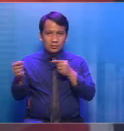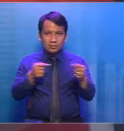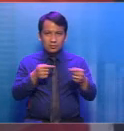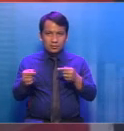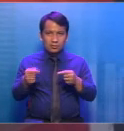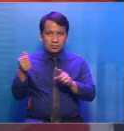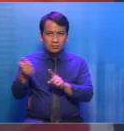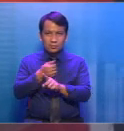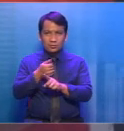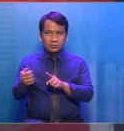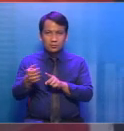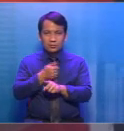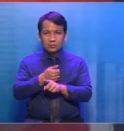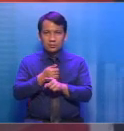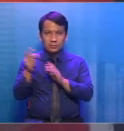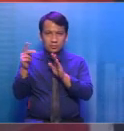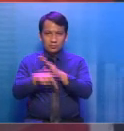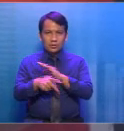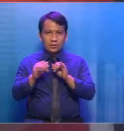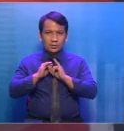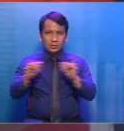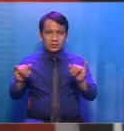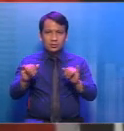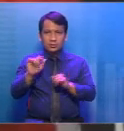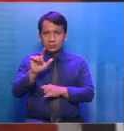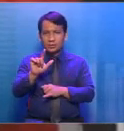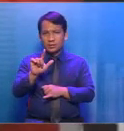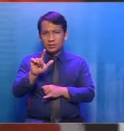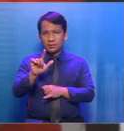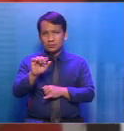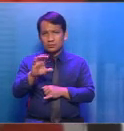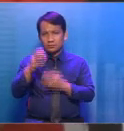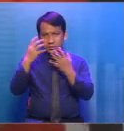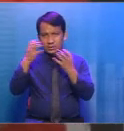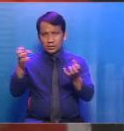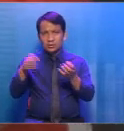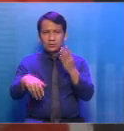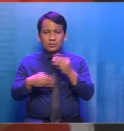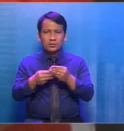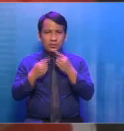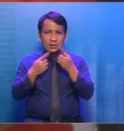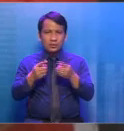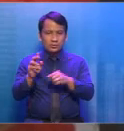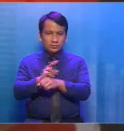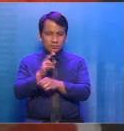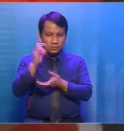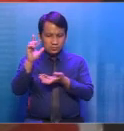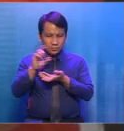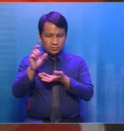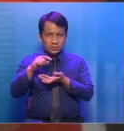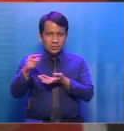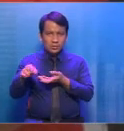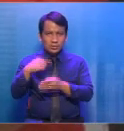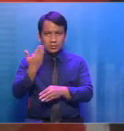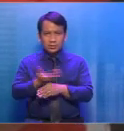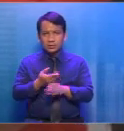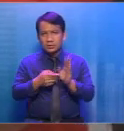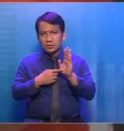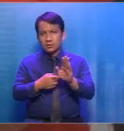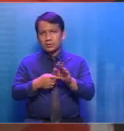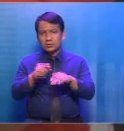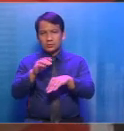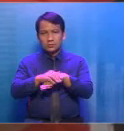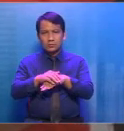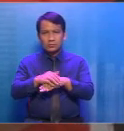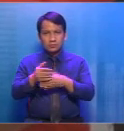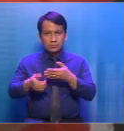sa pang-aabuso at pagpaslang sa tulad nilang mga lumad. Ikinagalit din niya ang paggamit sa litrato ng mga labinang anak bilang war